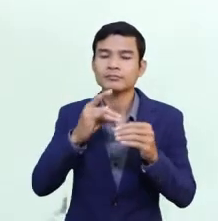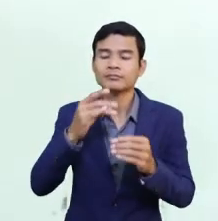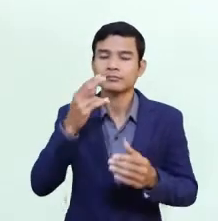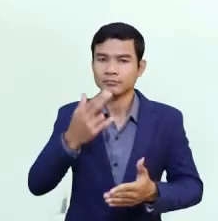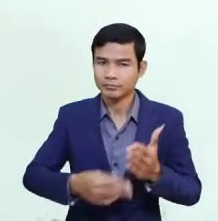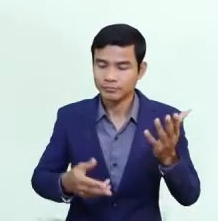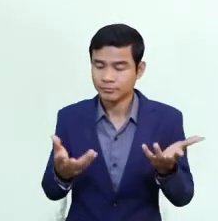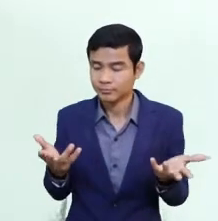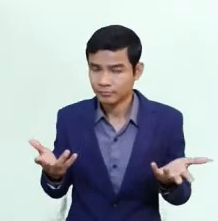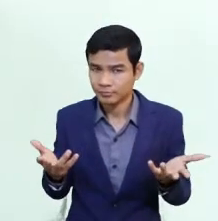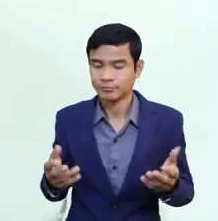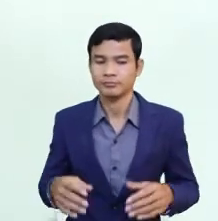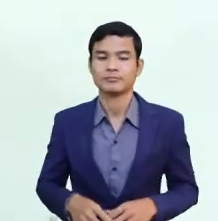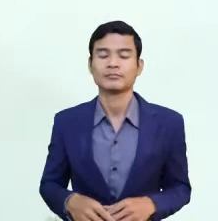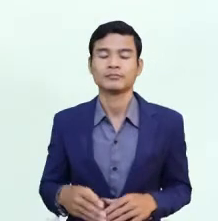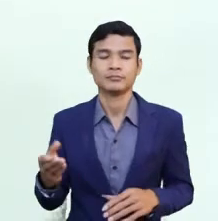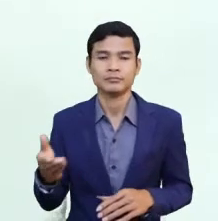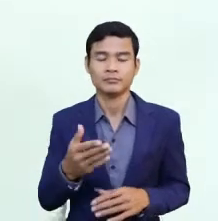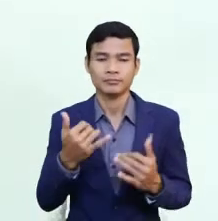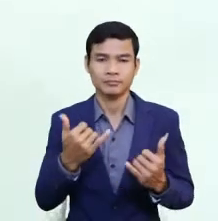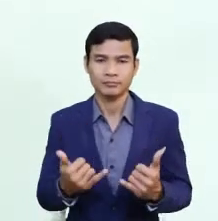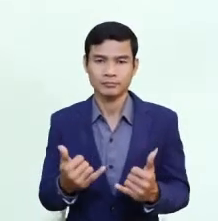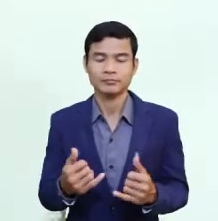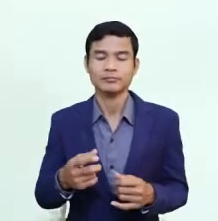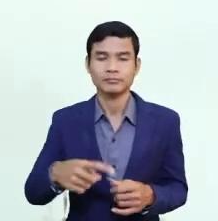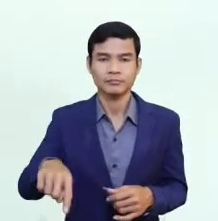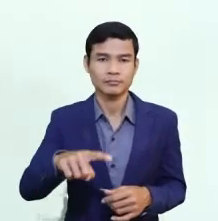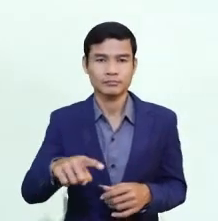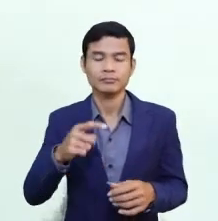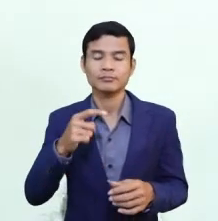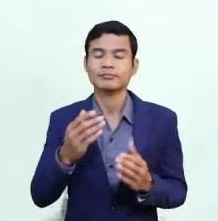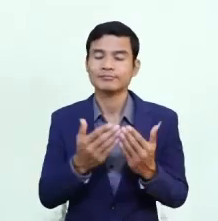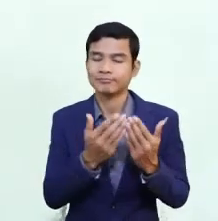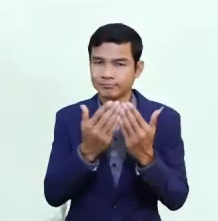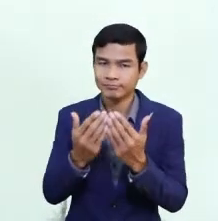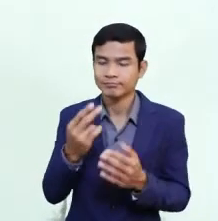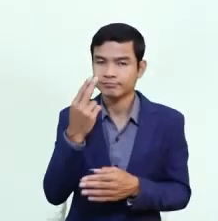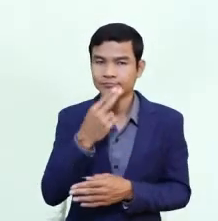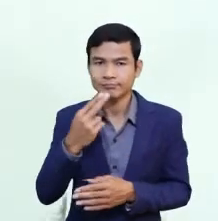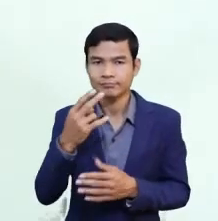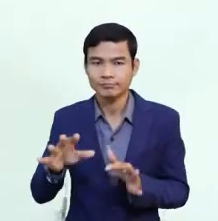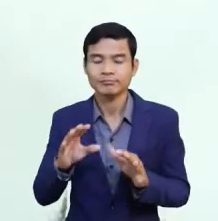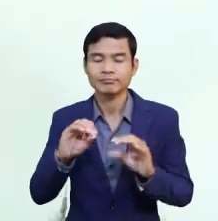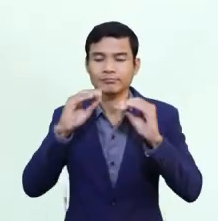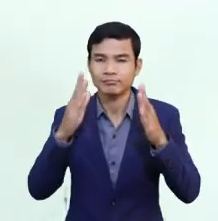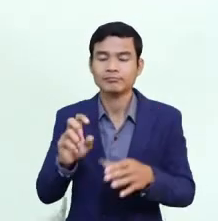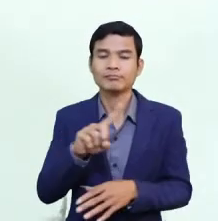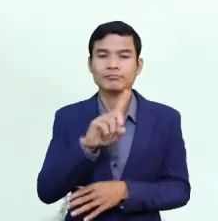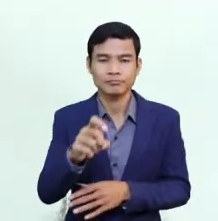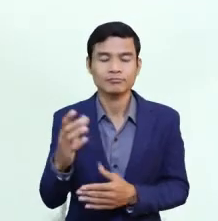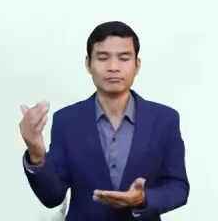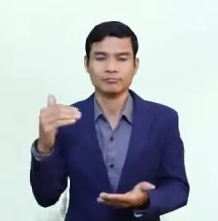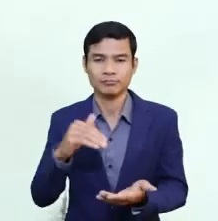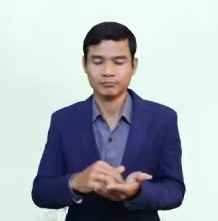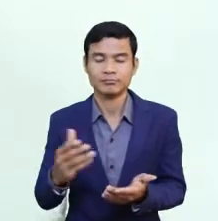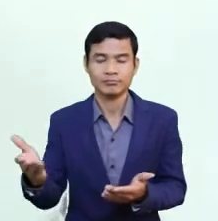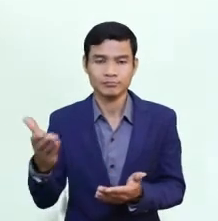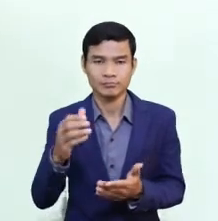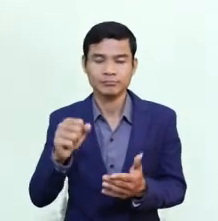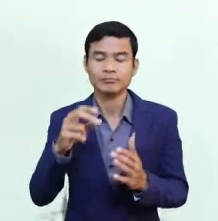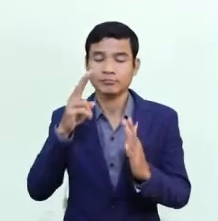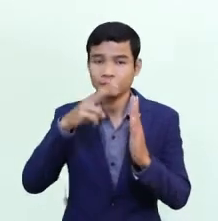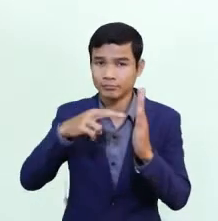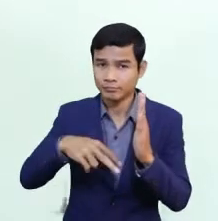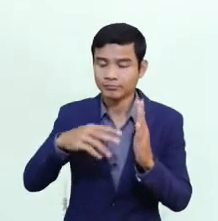vậy cha à lời cha dương đừng ăn ông nán cha kỳ bị ăn ông nán cha nè khâu đừng xua con bạc đoàn tiết nó con thả ta ăn tạ